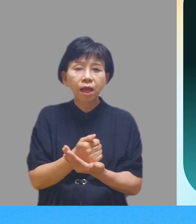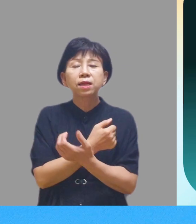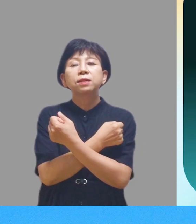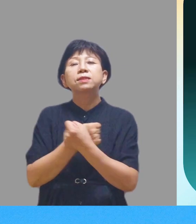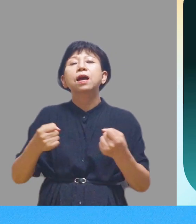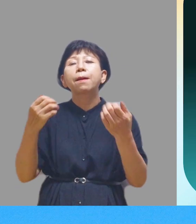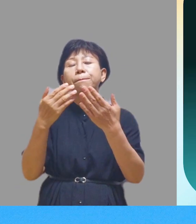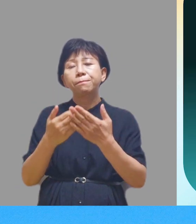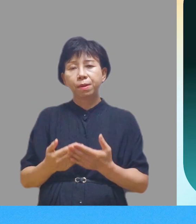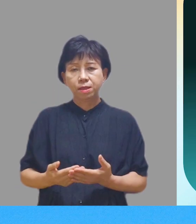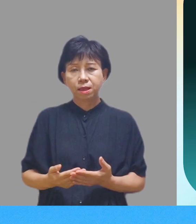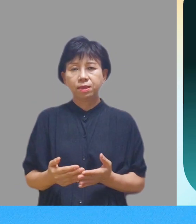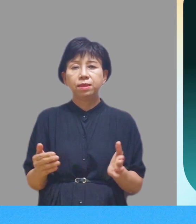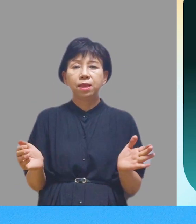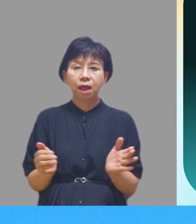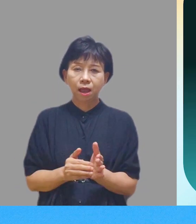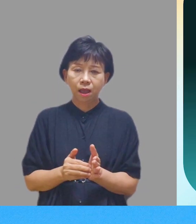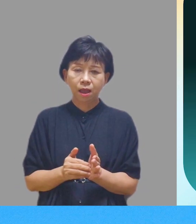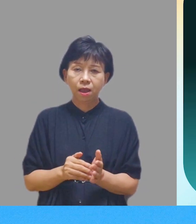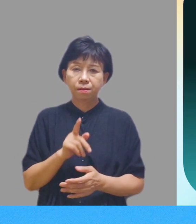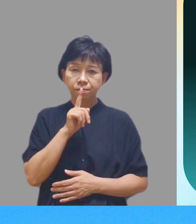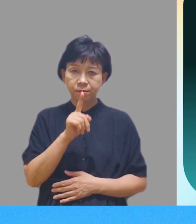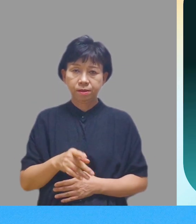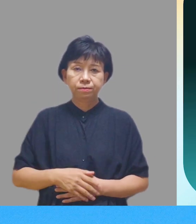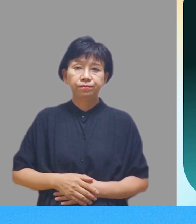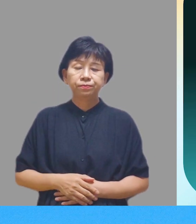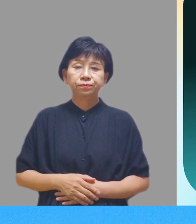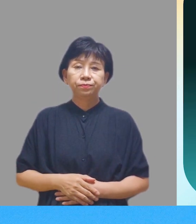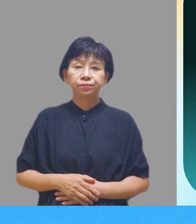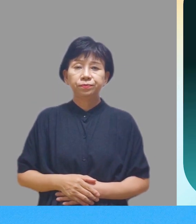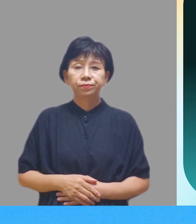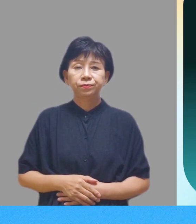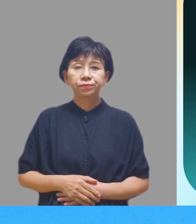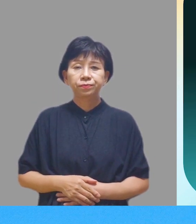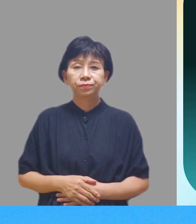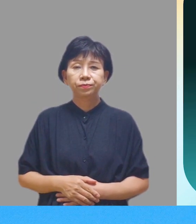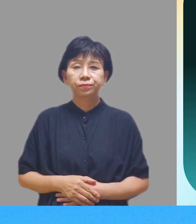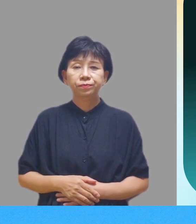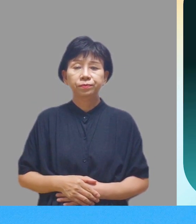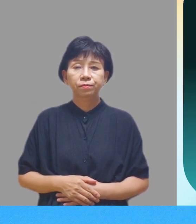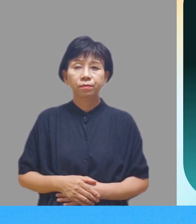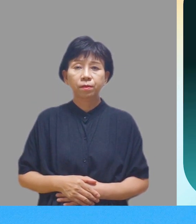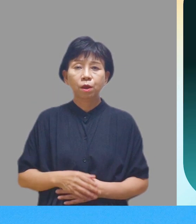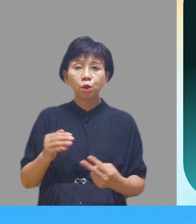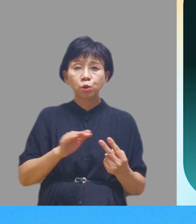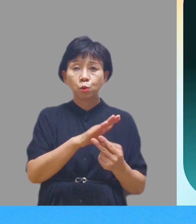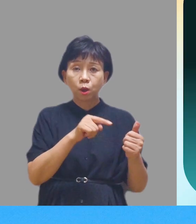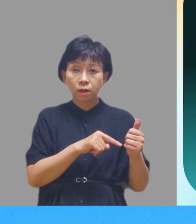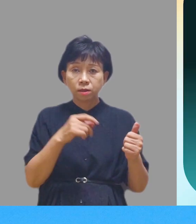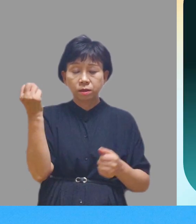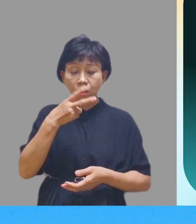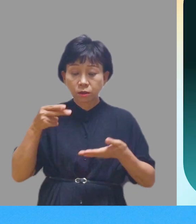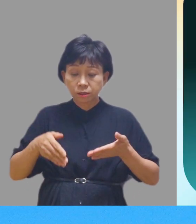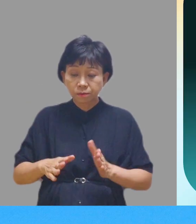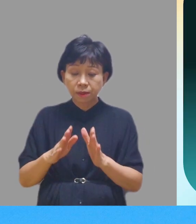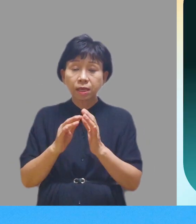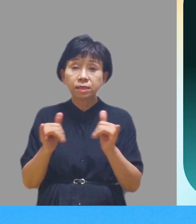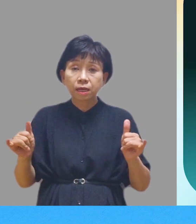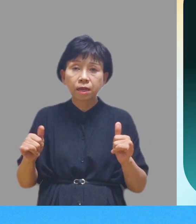말미암아 사함을 받았다라고 말씀하지요. 사도 요한은 거듭난 사람의 첫